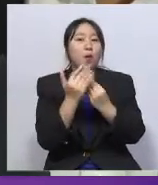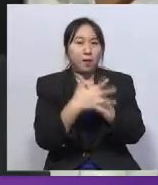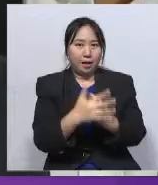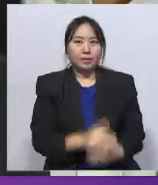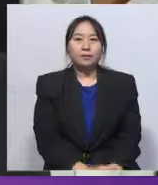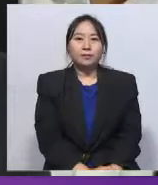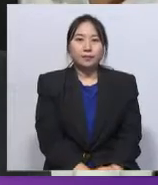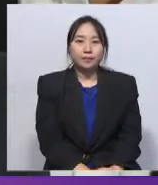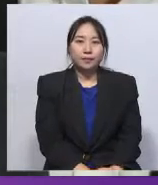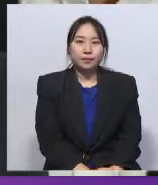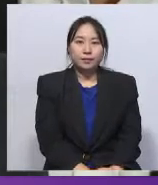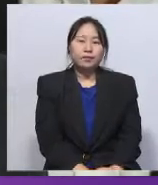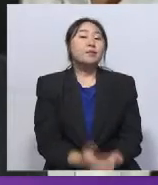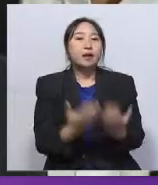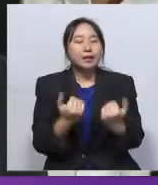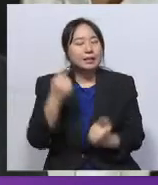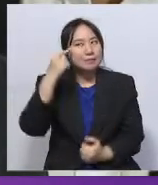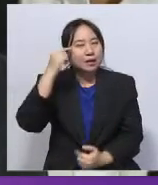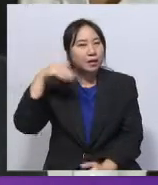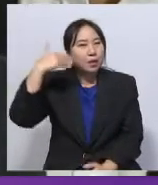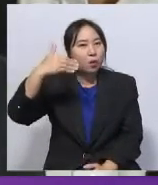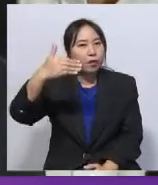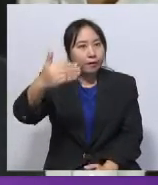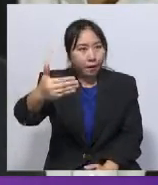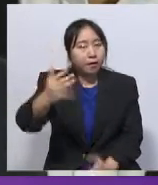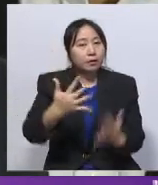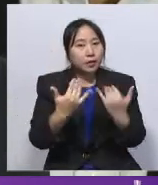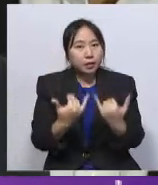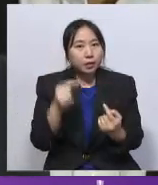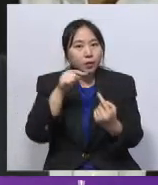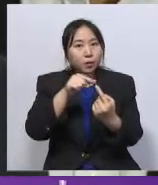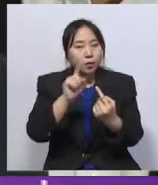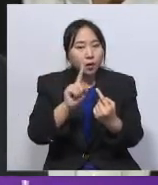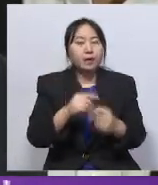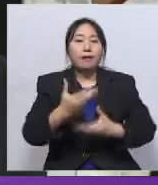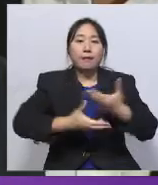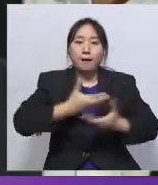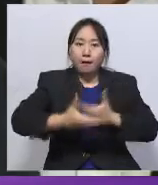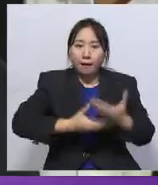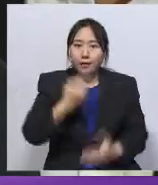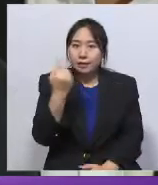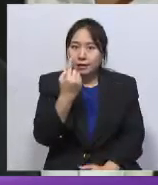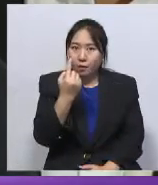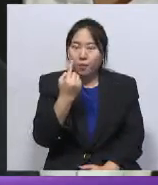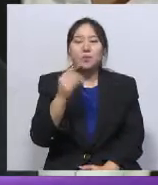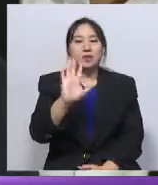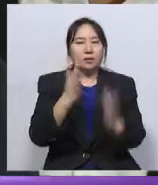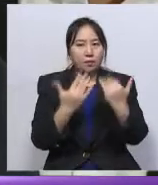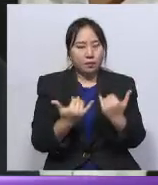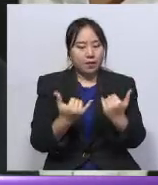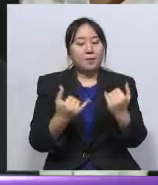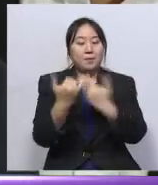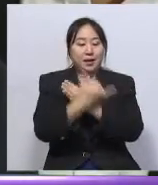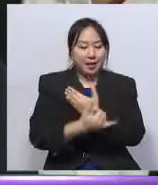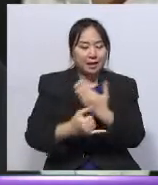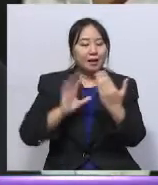คนี้นะครับซึ่งอันนี้เป็นการมองไปข้างหน้าว่าไม่เฉพาะในเรื่องของการค้าขายของเราอย่างเดียวแต่ว่าในภูมิภาคนี้ว่